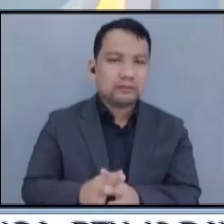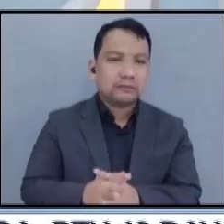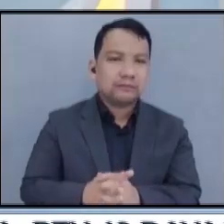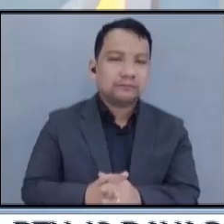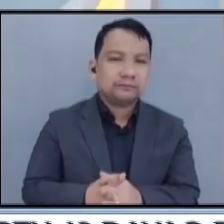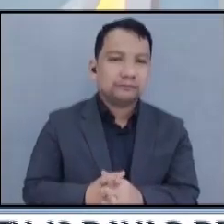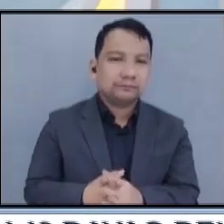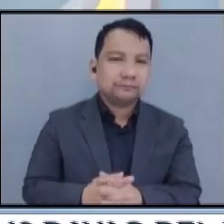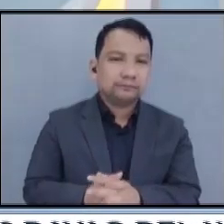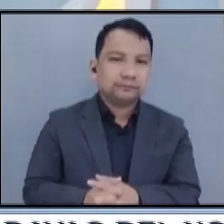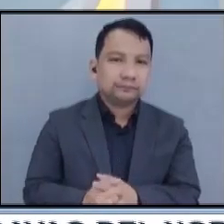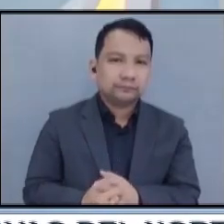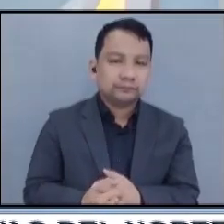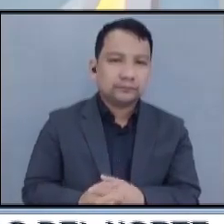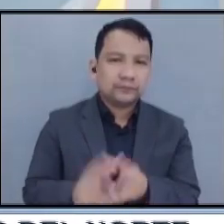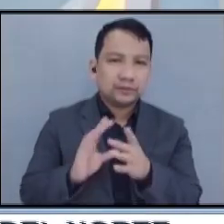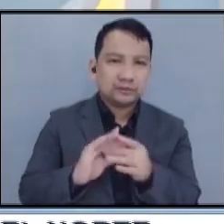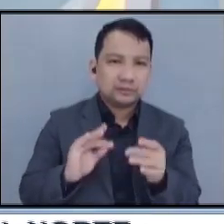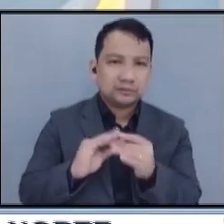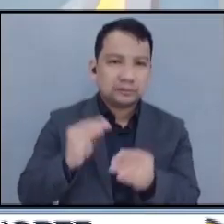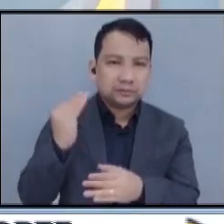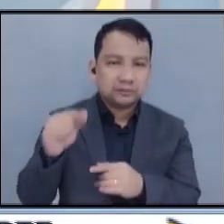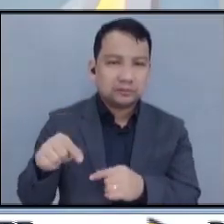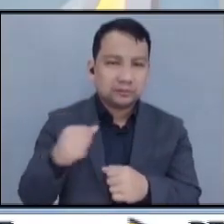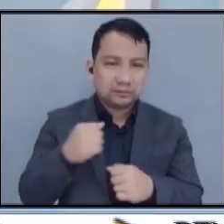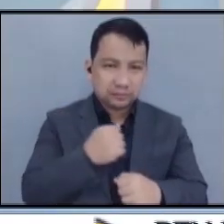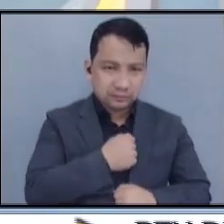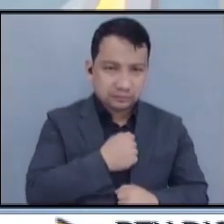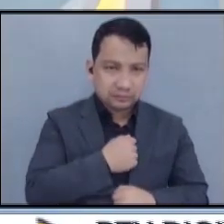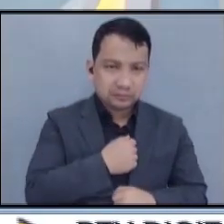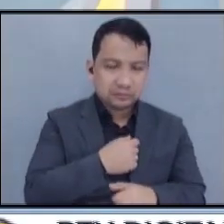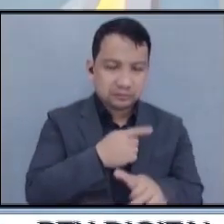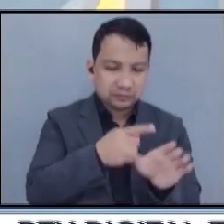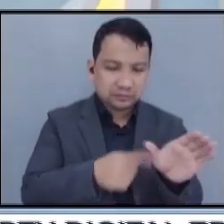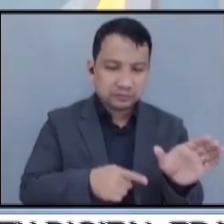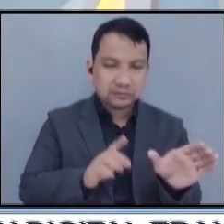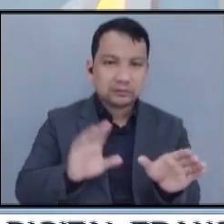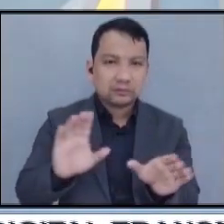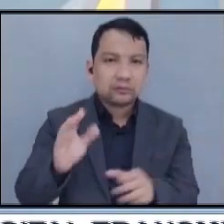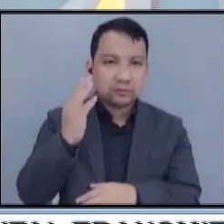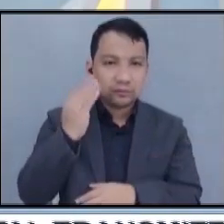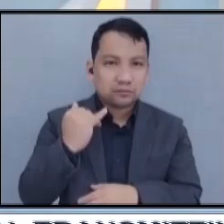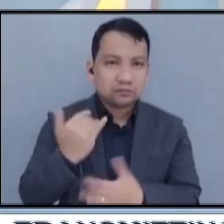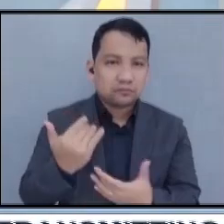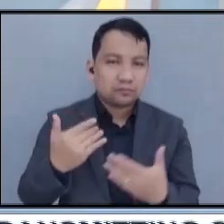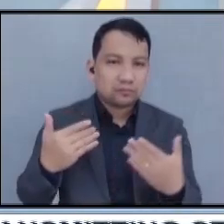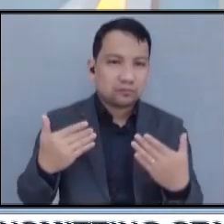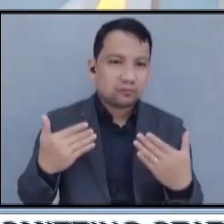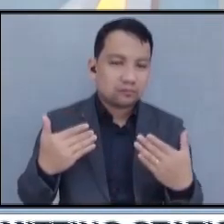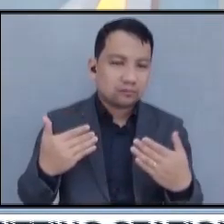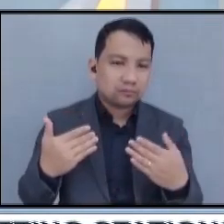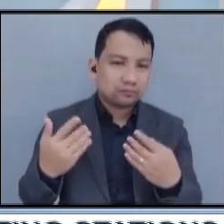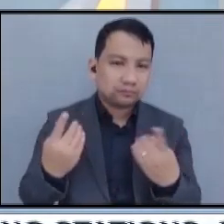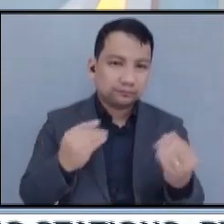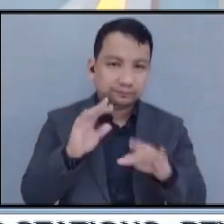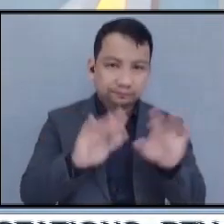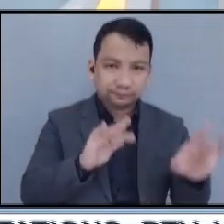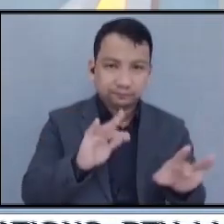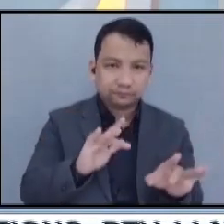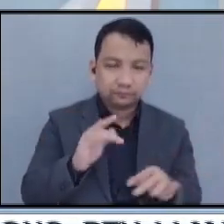nagkuwento sa pagdinig ng senado ang sundalong naputulan ng daliri dahil sa panggigipit ng China coastguard sa mga pilipinong